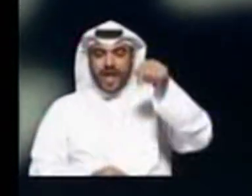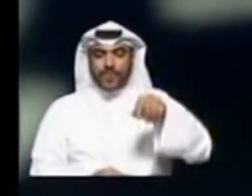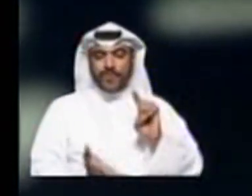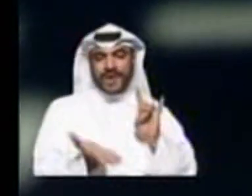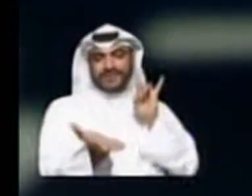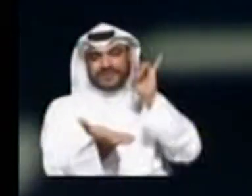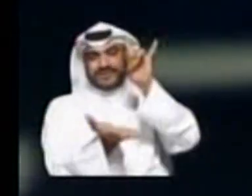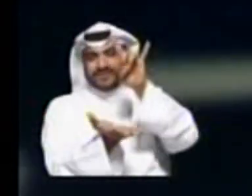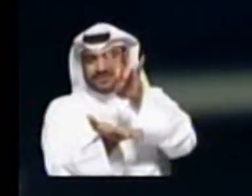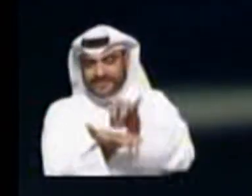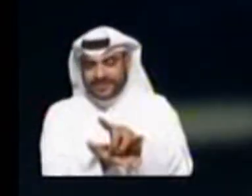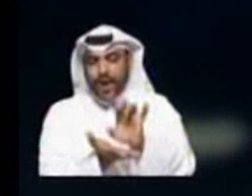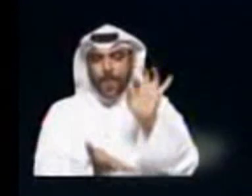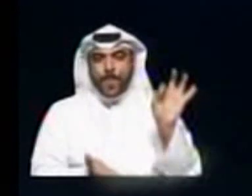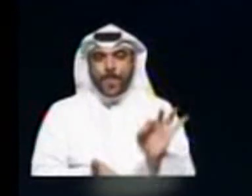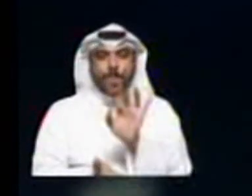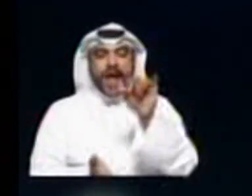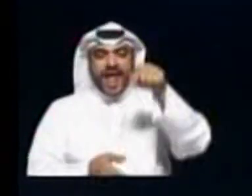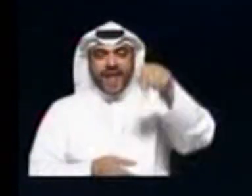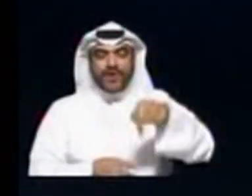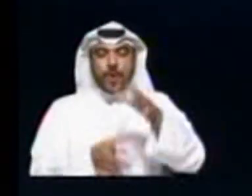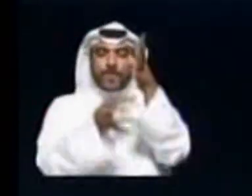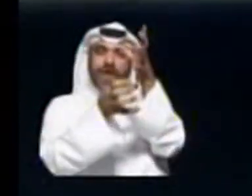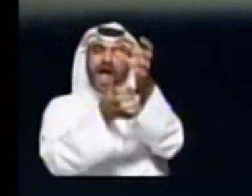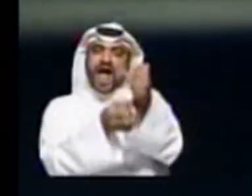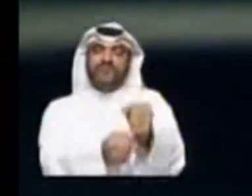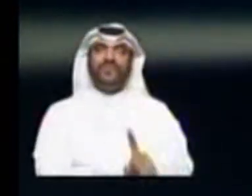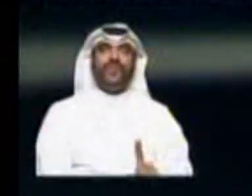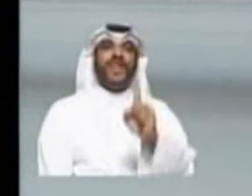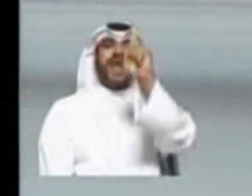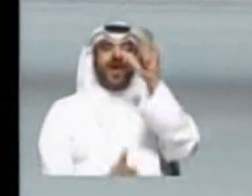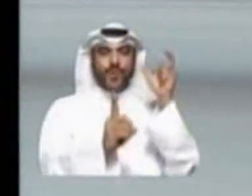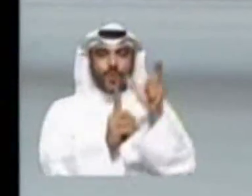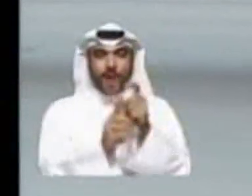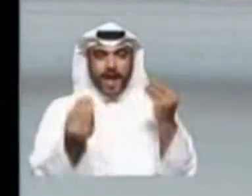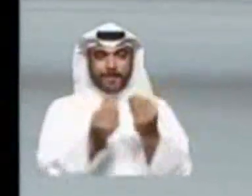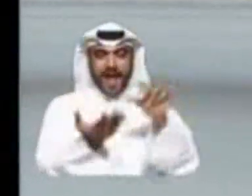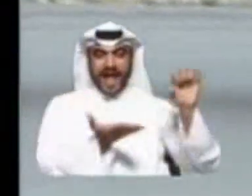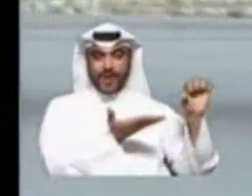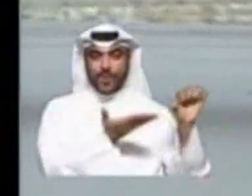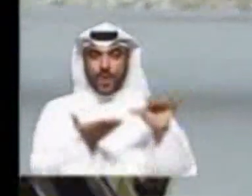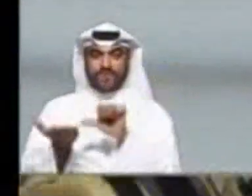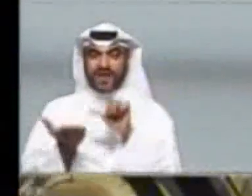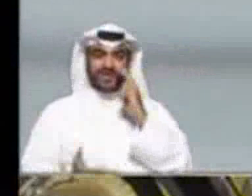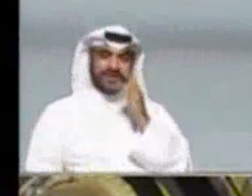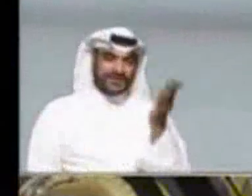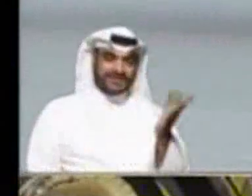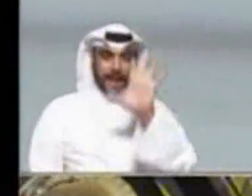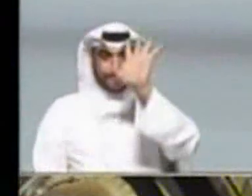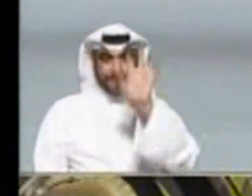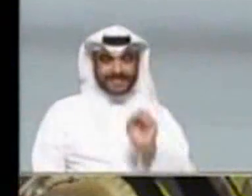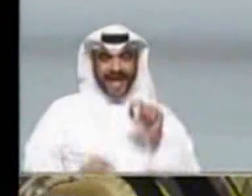الجابر الصباح حفظه الله قد غادر بحفظ الله ورعايته، والوفد الرسمي المرافق لسموه مساء